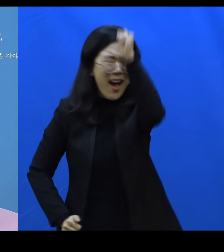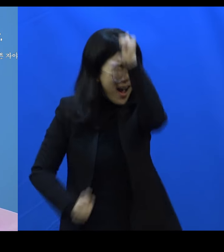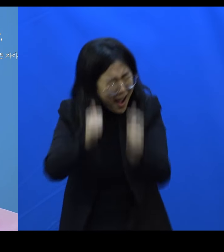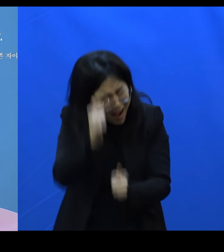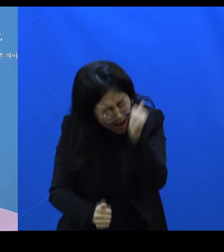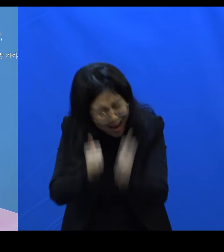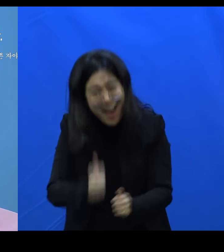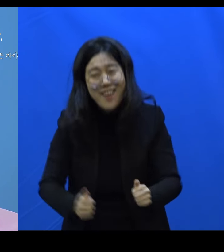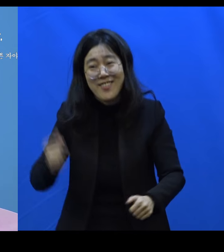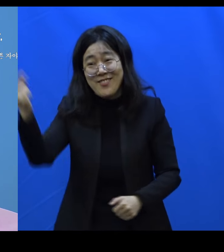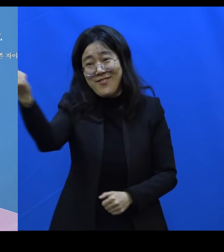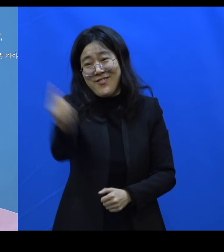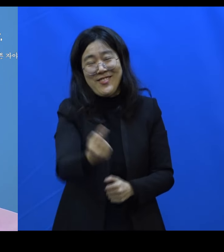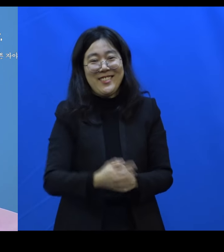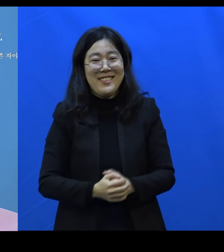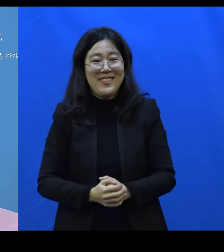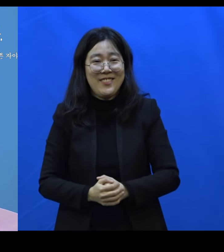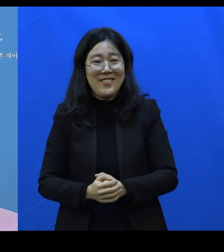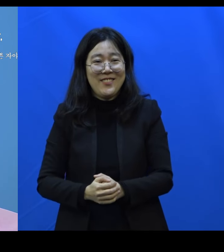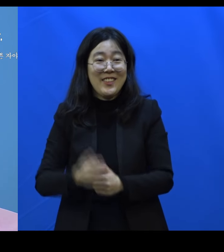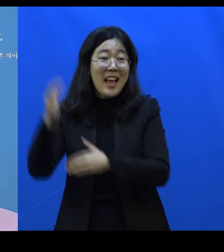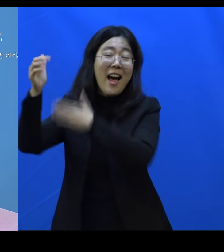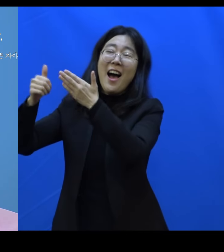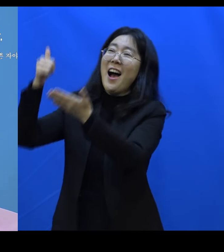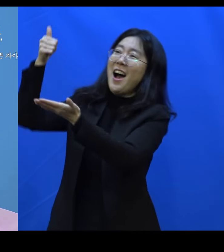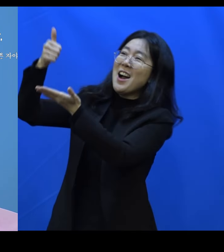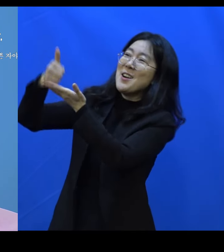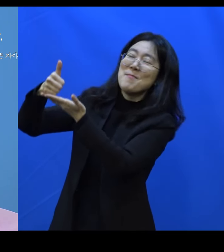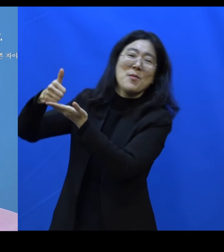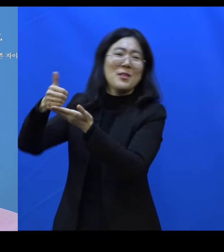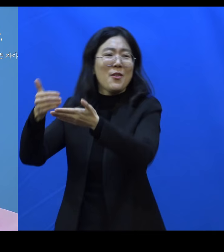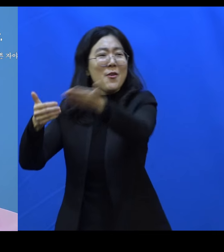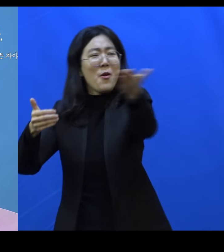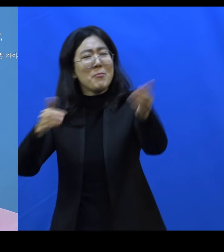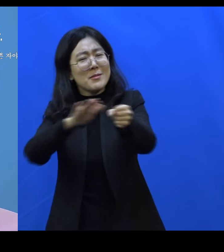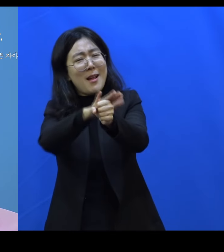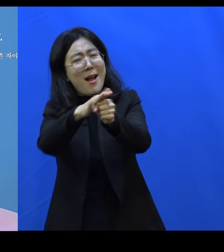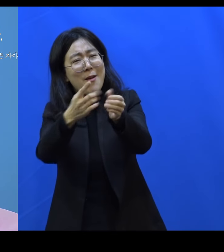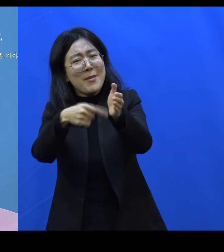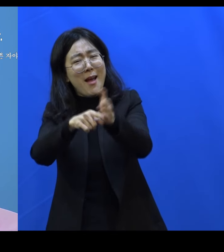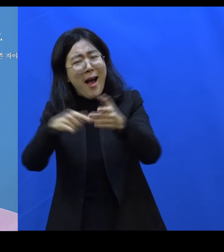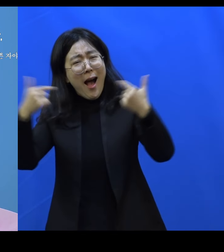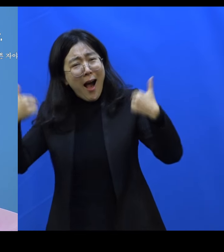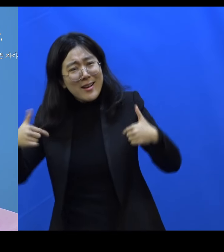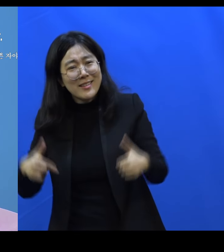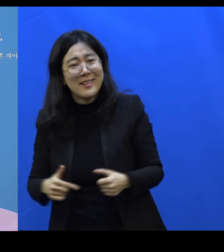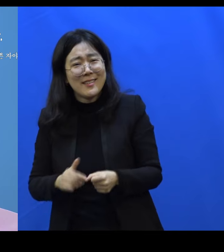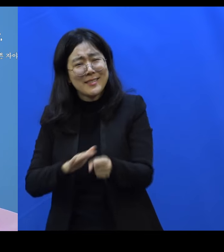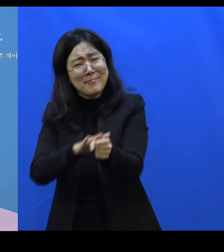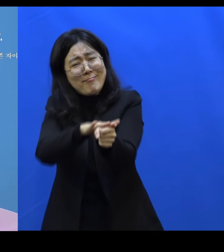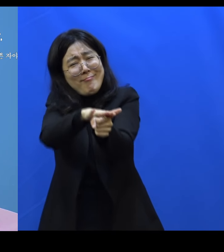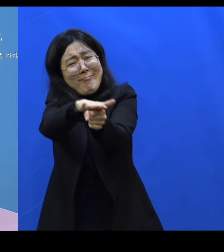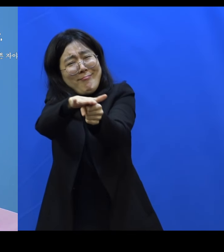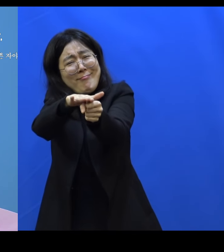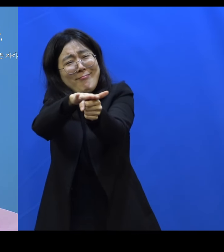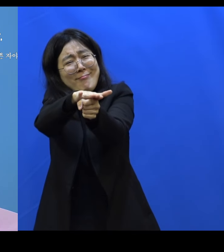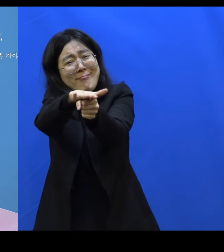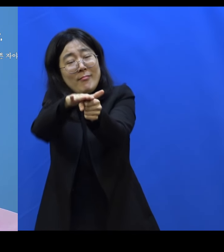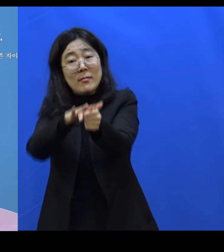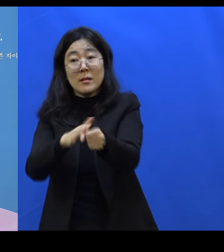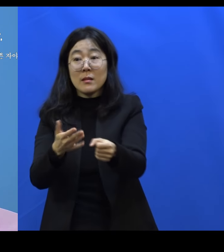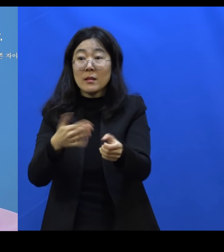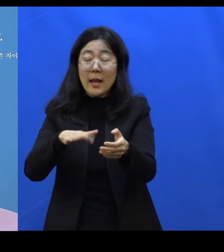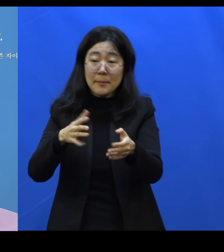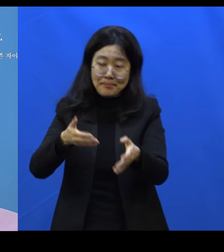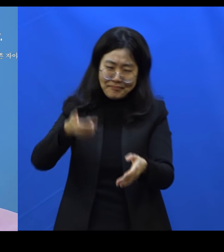하나님의 편에서 계속 우리에게 구애하시는 거죠. 그래서 이스라엘 역사를 보면 하나님은 언제나 짝사랑하시는 거예요. 이스라엘 백성은 계속